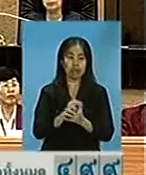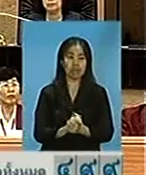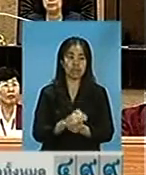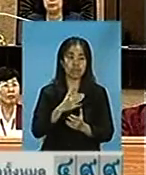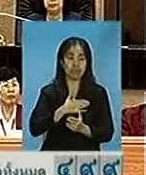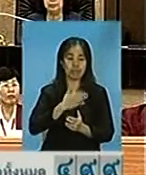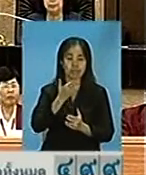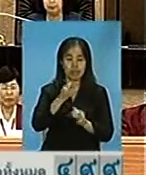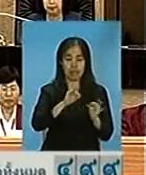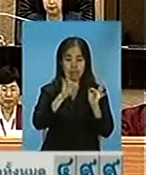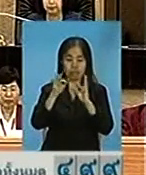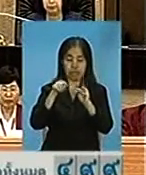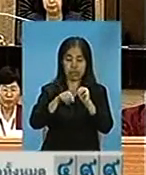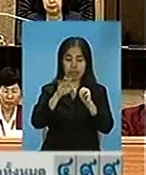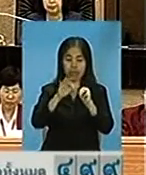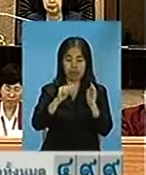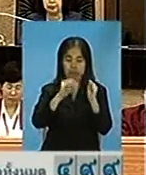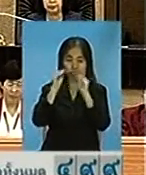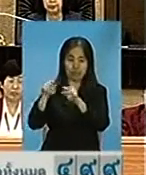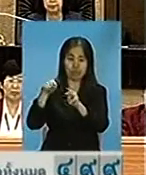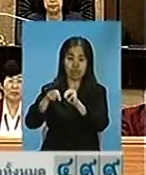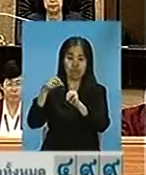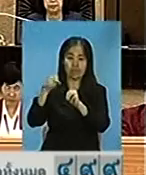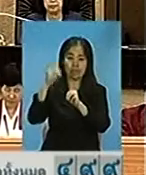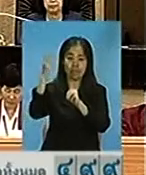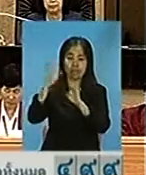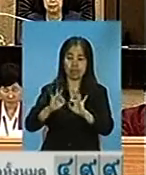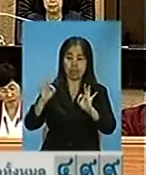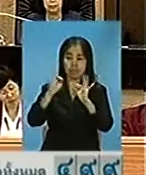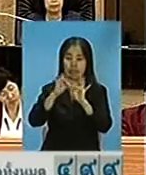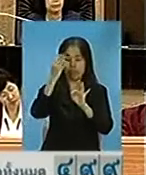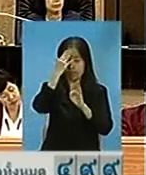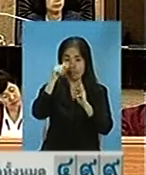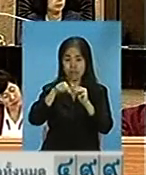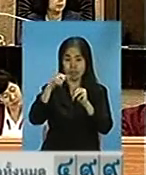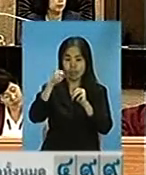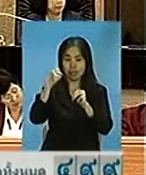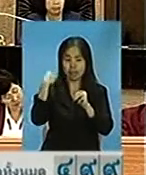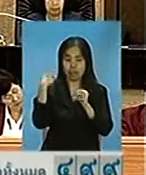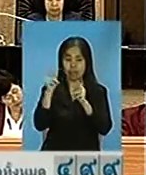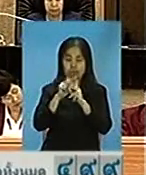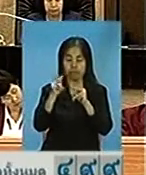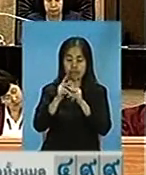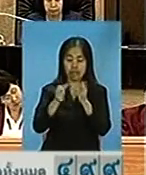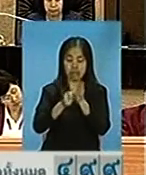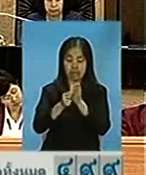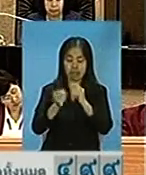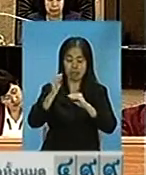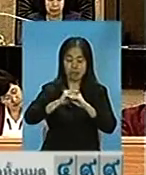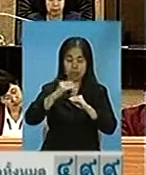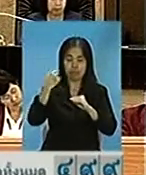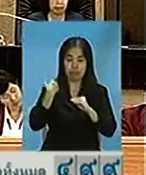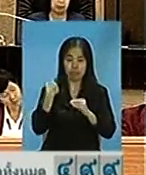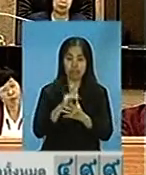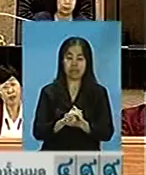าขอผ่านมาตรา9เดี๋ยวเราไปคุยมาตรา10ซึ่งเป็นเรื่องสำคัญเนี่ยนะเพราะว่านี้เป็นเรื่องกรรมการเพิ่มเติมขึ้นมาแล้วก็เห็นด้วยทุกคนผมฟังดูนะนะท่